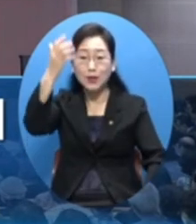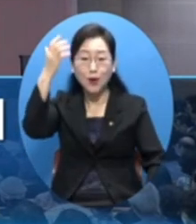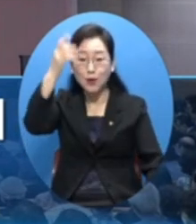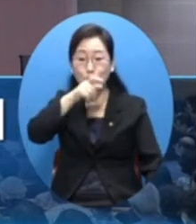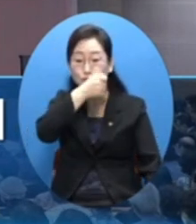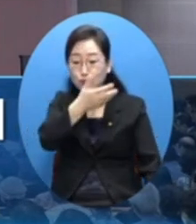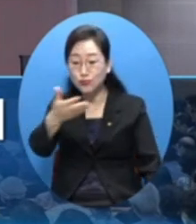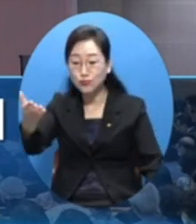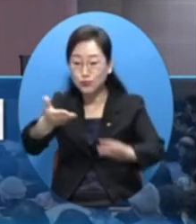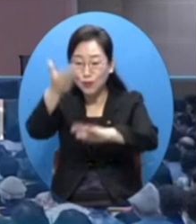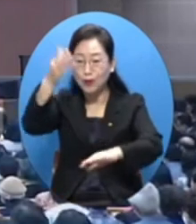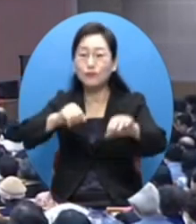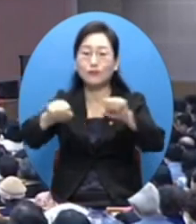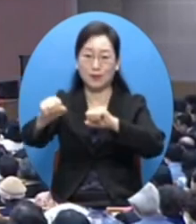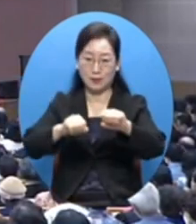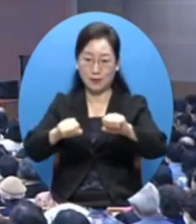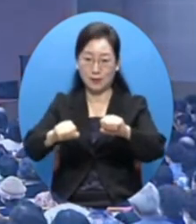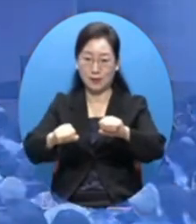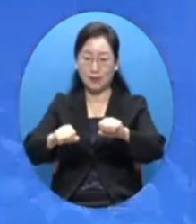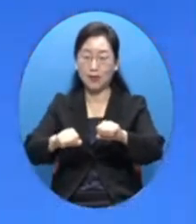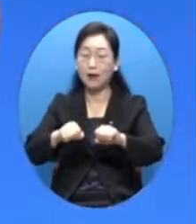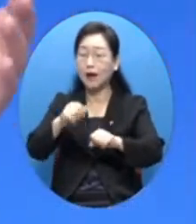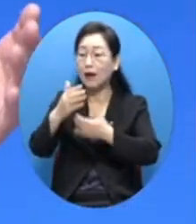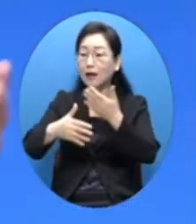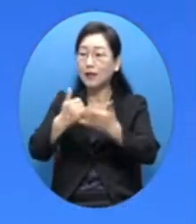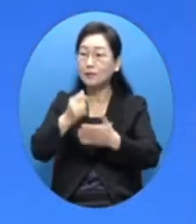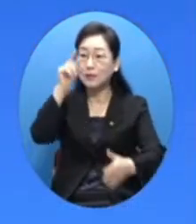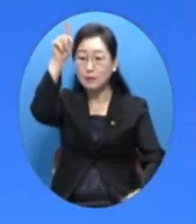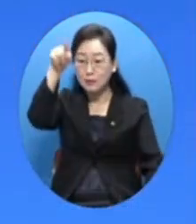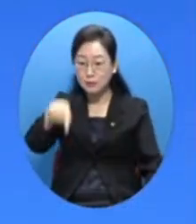운행하시니라. 왜 하나님의 지진 이 천지가